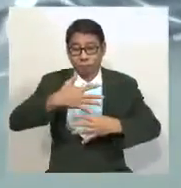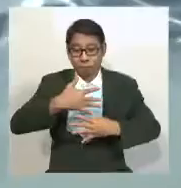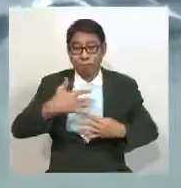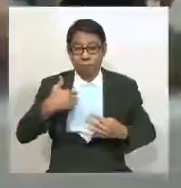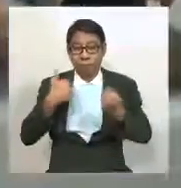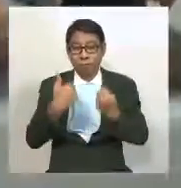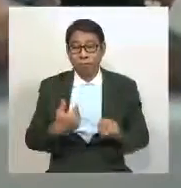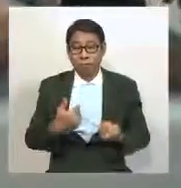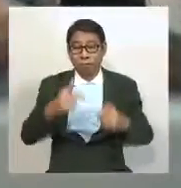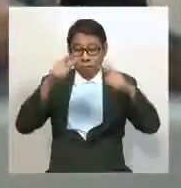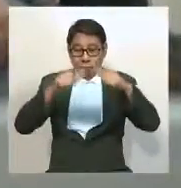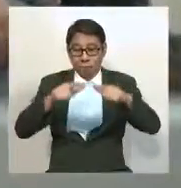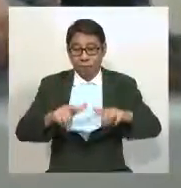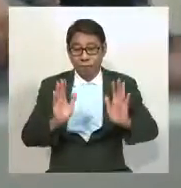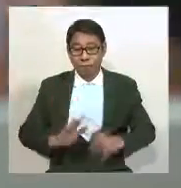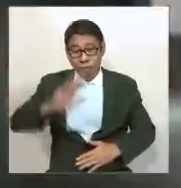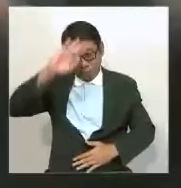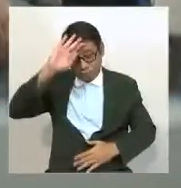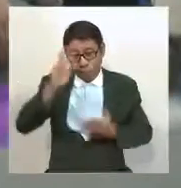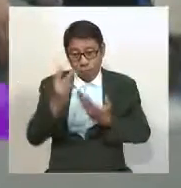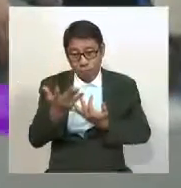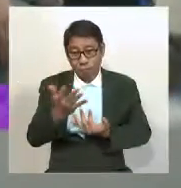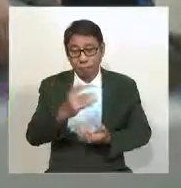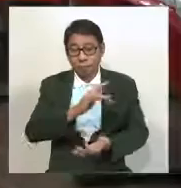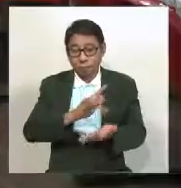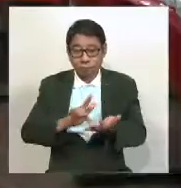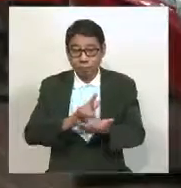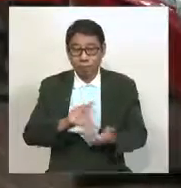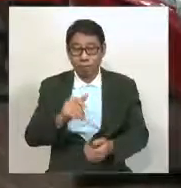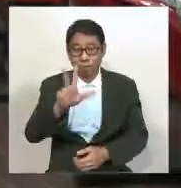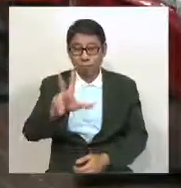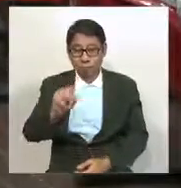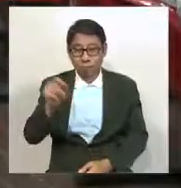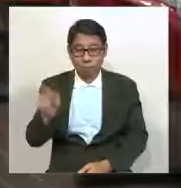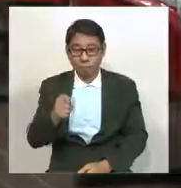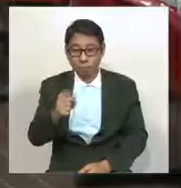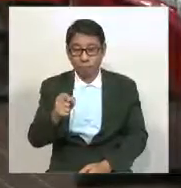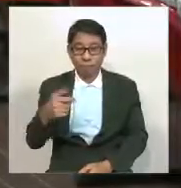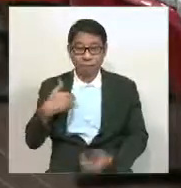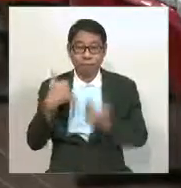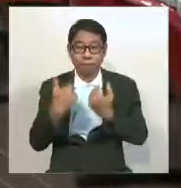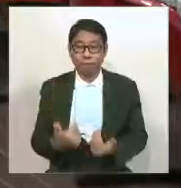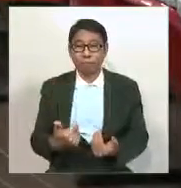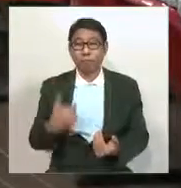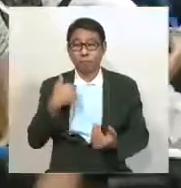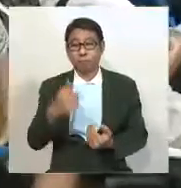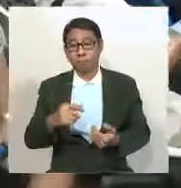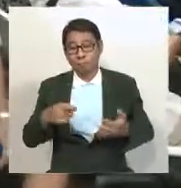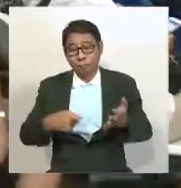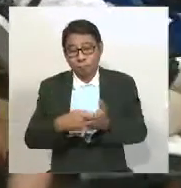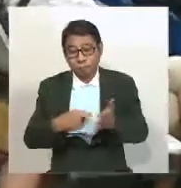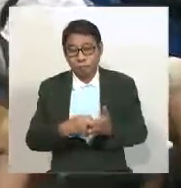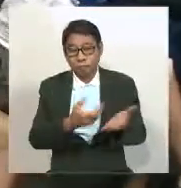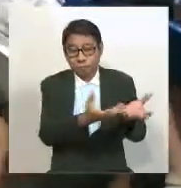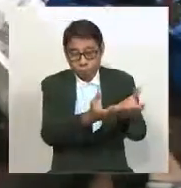เป้าลดจำนวนผู้ป่วยรอรับยาในโรงพยาบาลให้ได้ร้อยละ30ค่ะส่วนเรื่องของเงื่อนไข